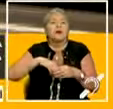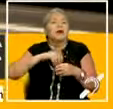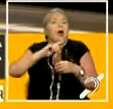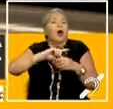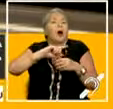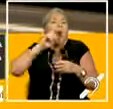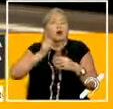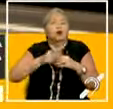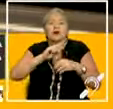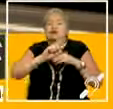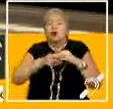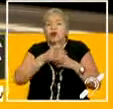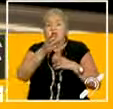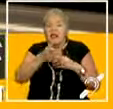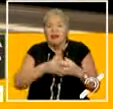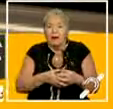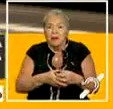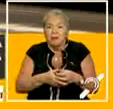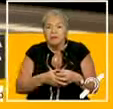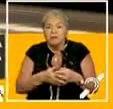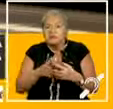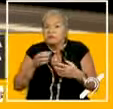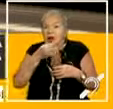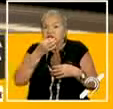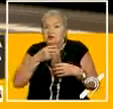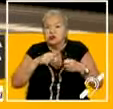varianta respinsă de ei?